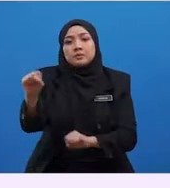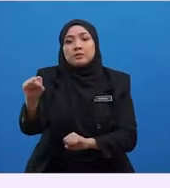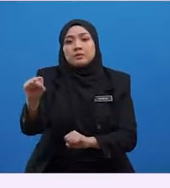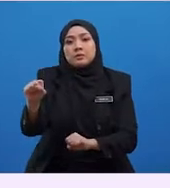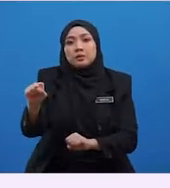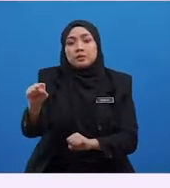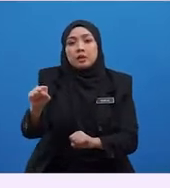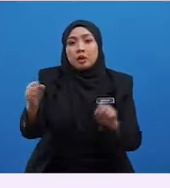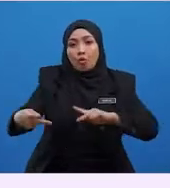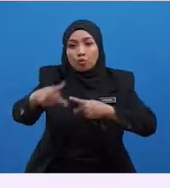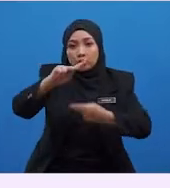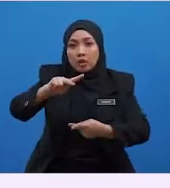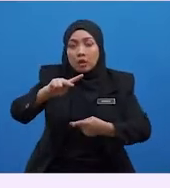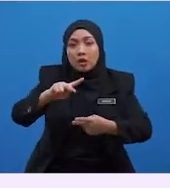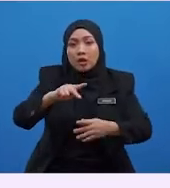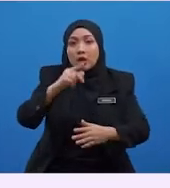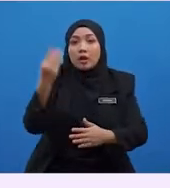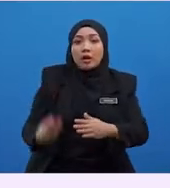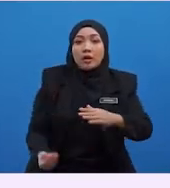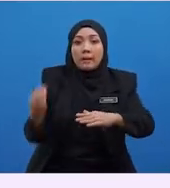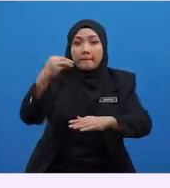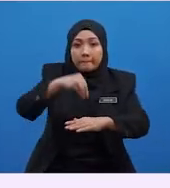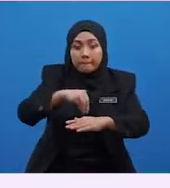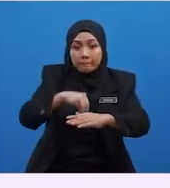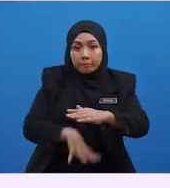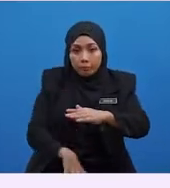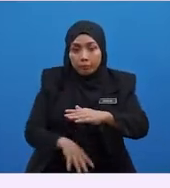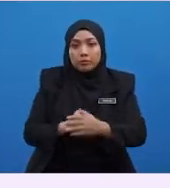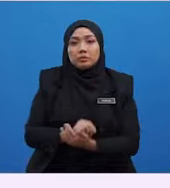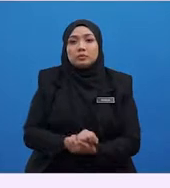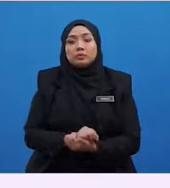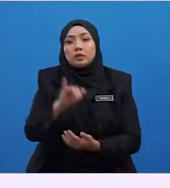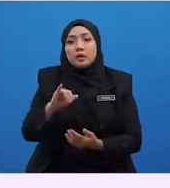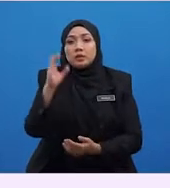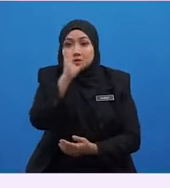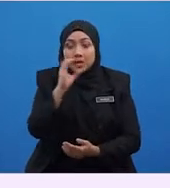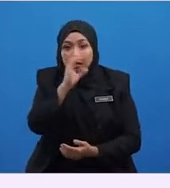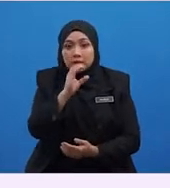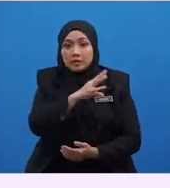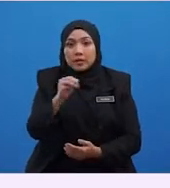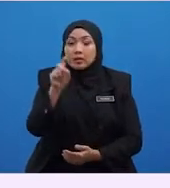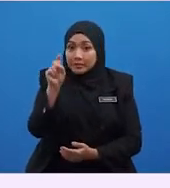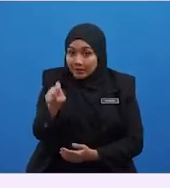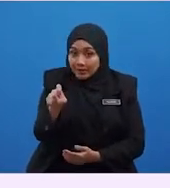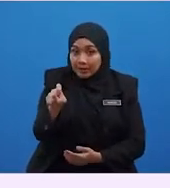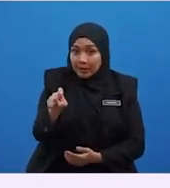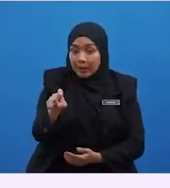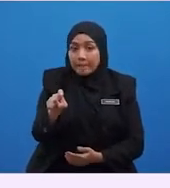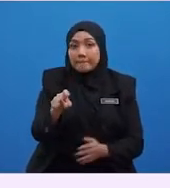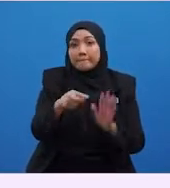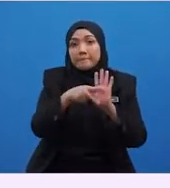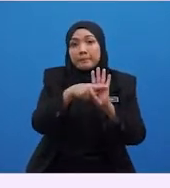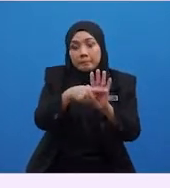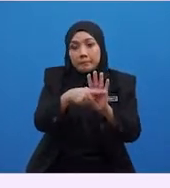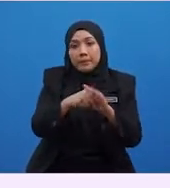kotak input untuk pengguna memasukkan nombor daftar murid yang dicari, kemudian klik pada butang papar.